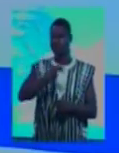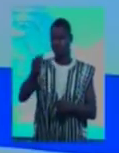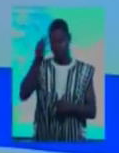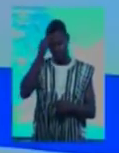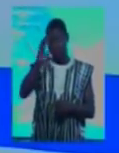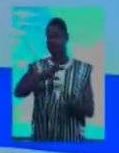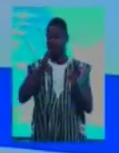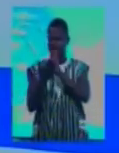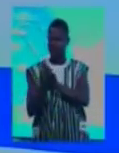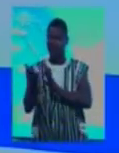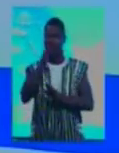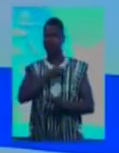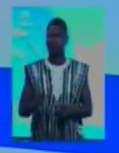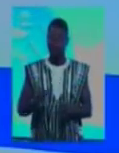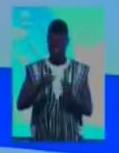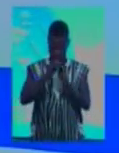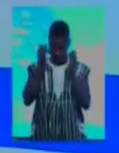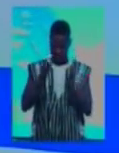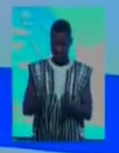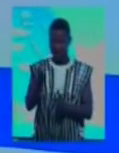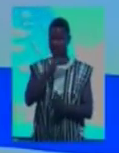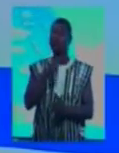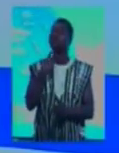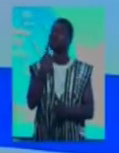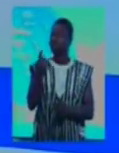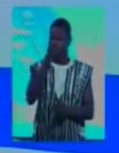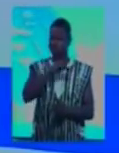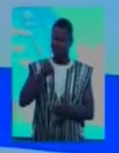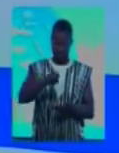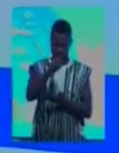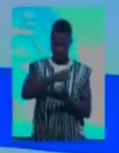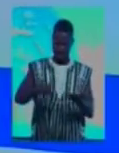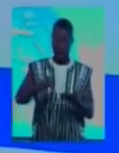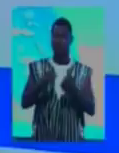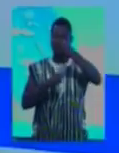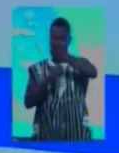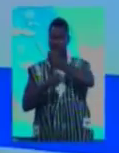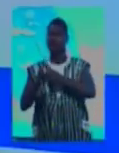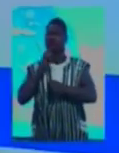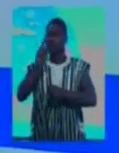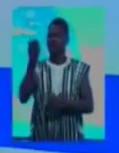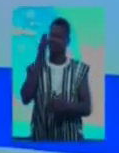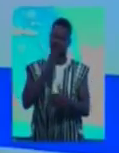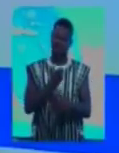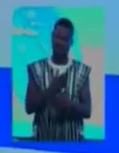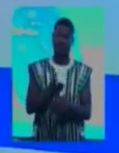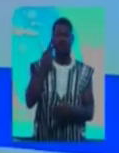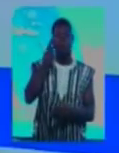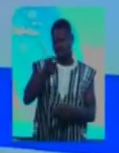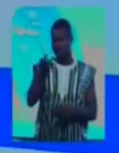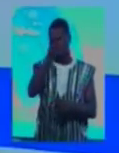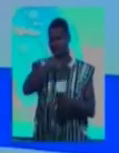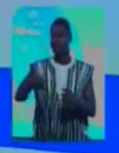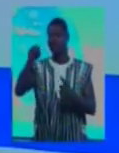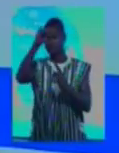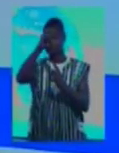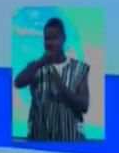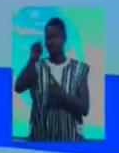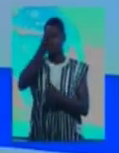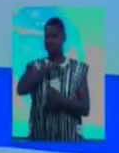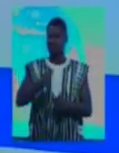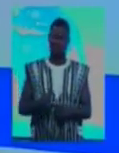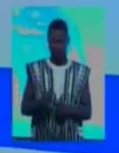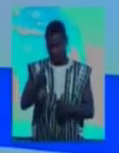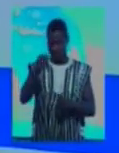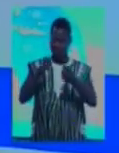21 novembre à Ouagadougou, les aires protégées dans le pays sont menacées du fait de la situation sécuritaire. Pour lui,